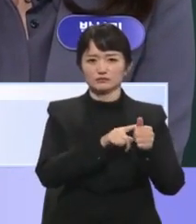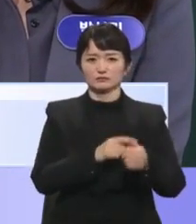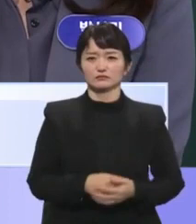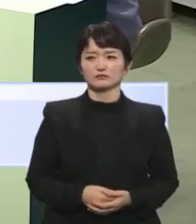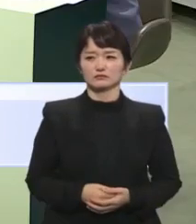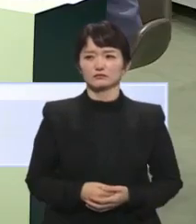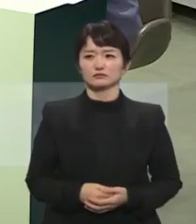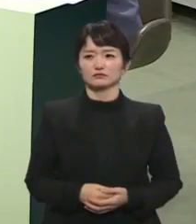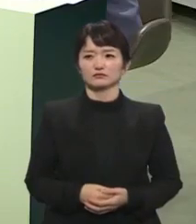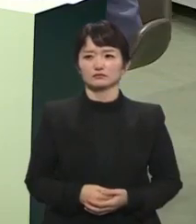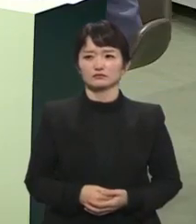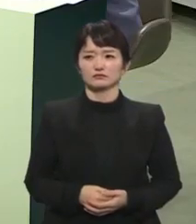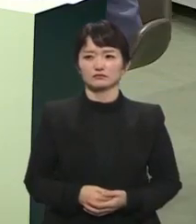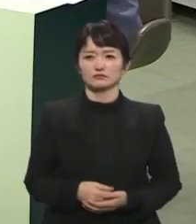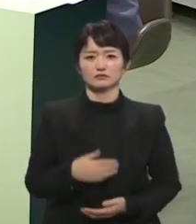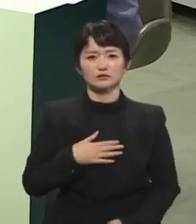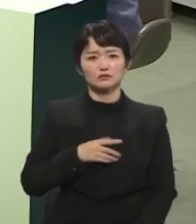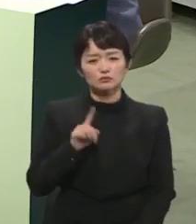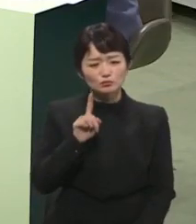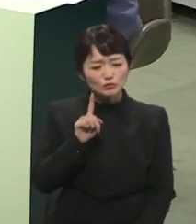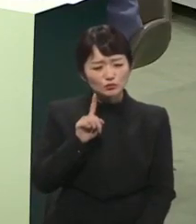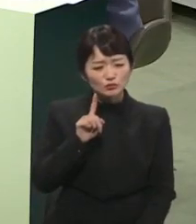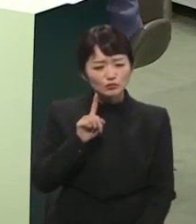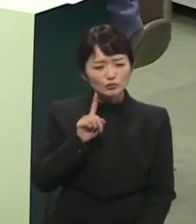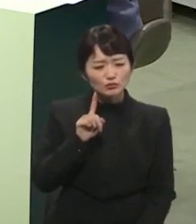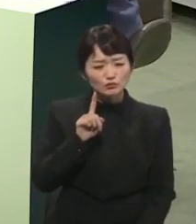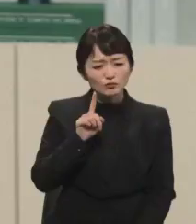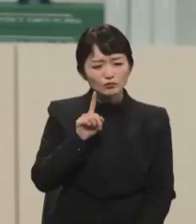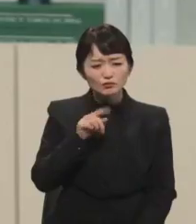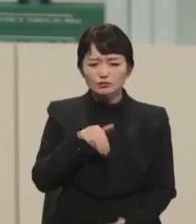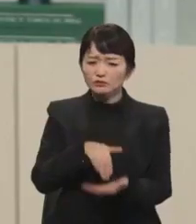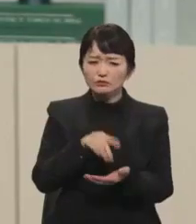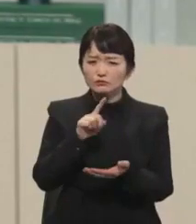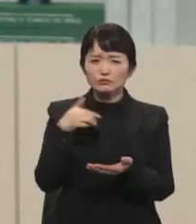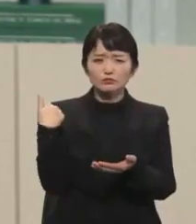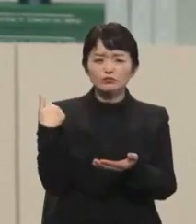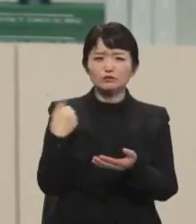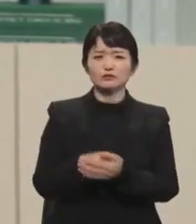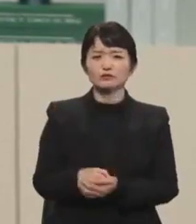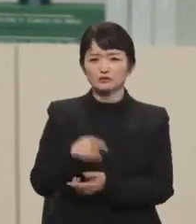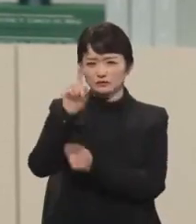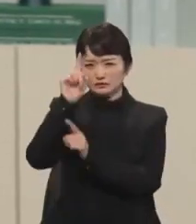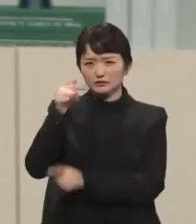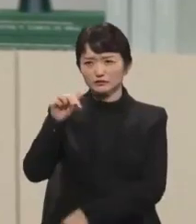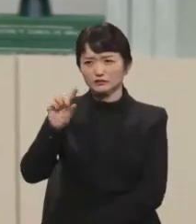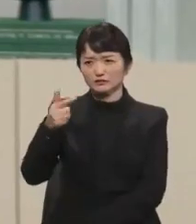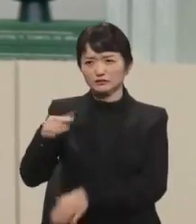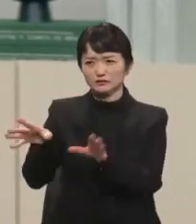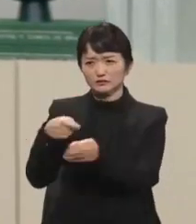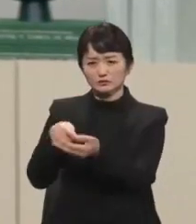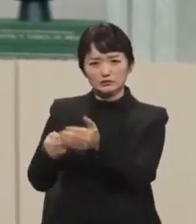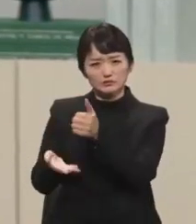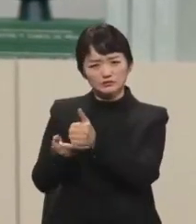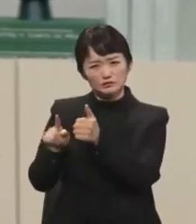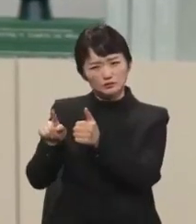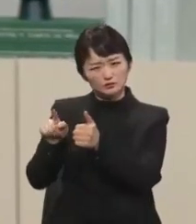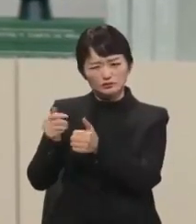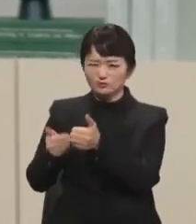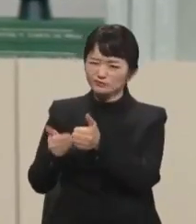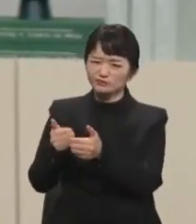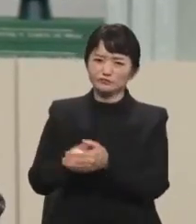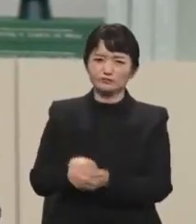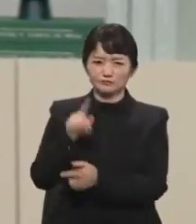저는 어느 부분에 대해서 반성을 하라고 하는 건지 잘 모르겠거든요 그 제가 뭐 인하전 대표를 칭찬하는 것도 좀 뭐하긴 하지만은 인하전